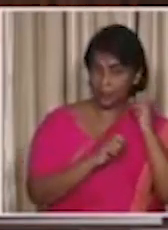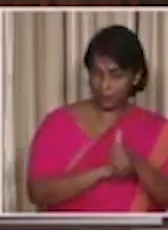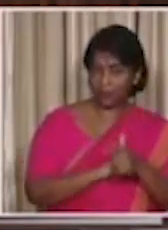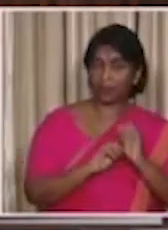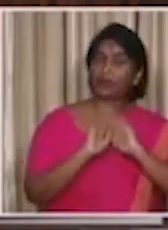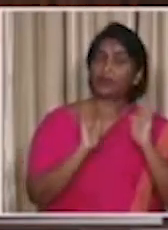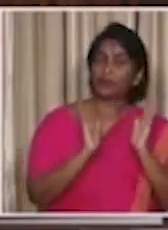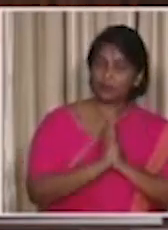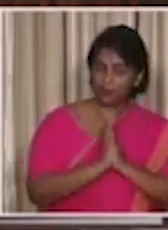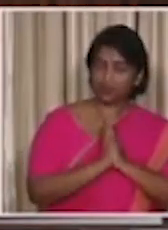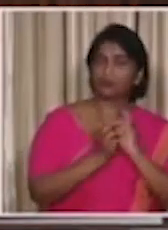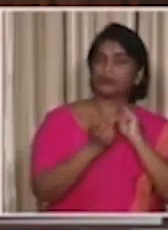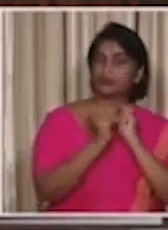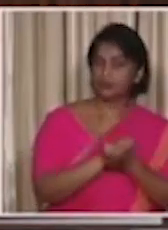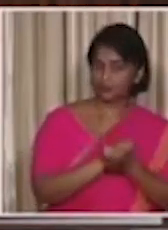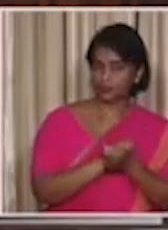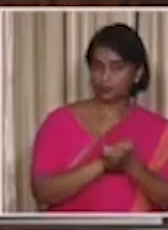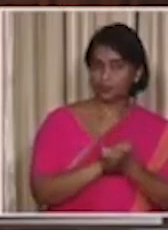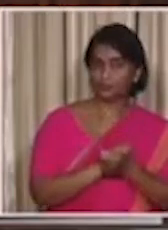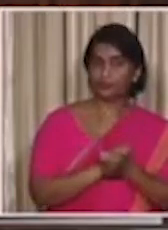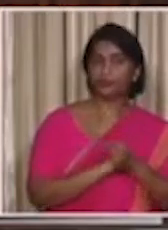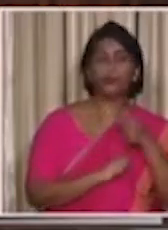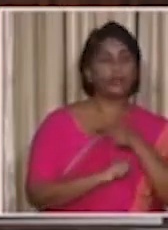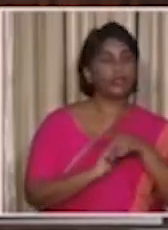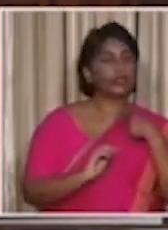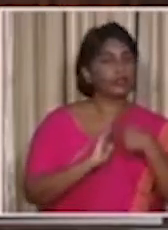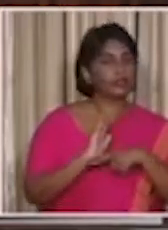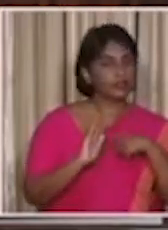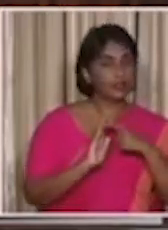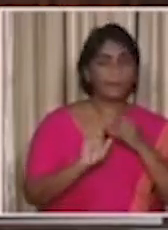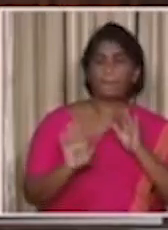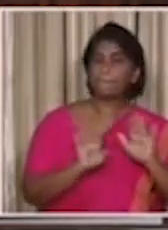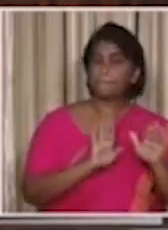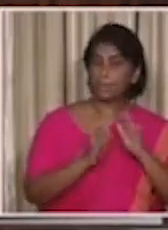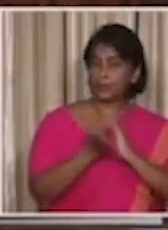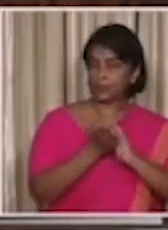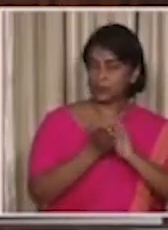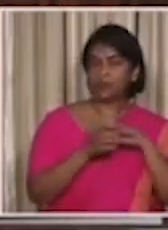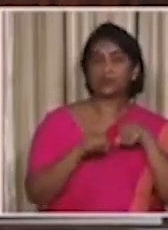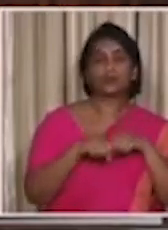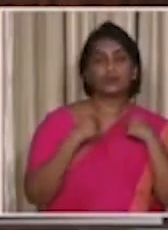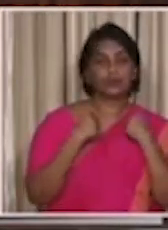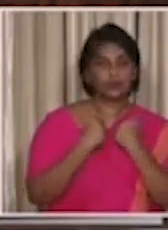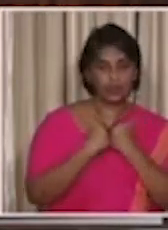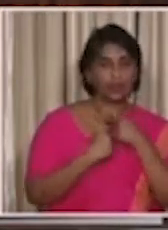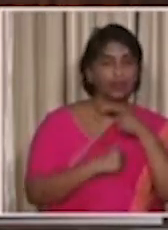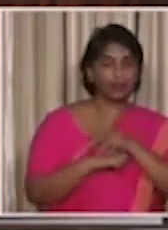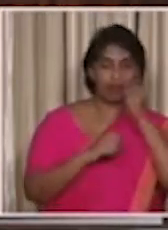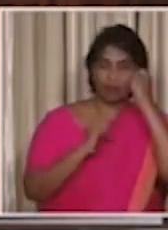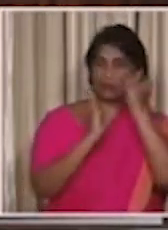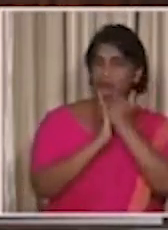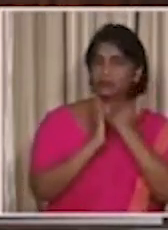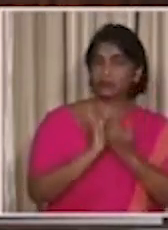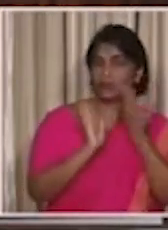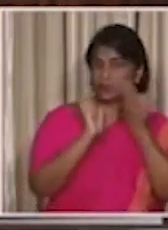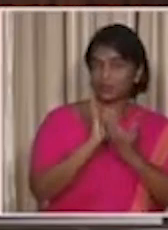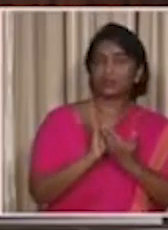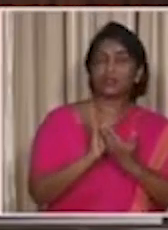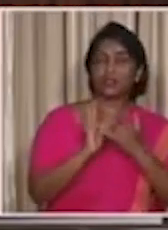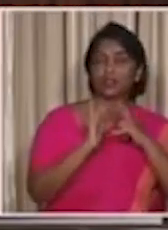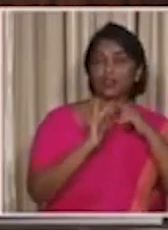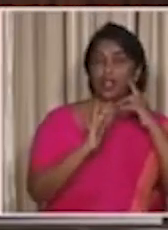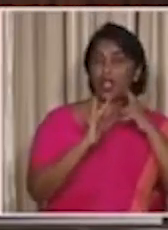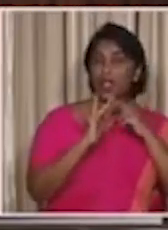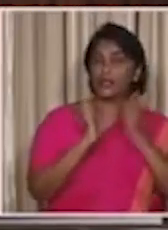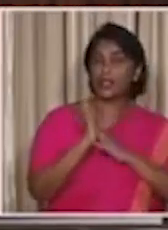මට්ටම සංශෝධනය කිරීම. ශ්‍රී ලංකා පරිපාලන සේවා සංගමයේ මේ යෝජනා ඉදිරිපත් කළේ ජාත්‍යන්තර